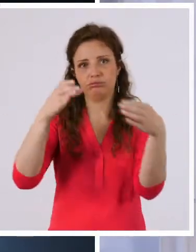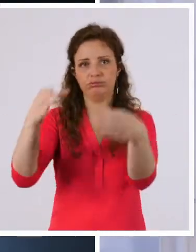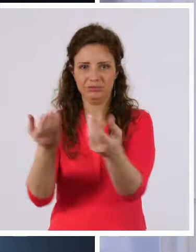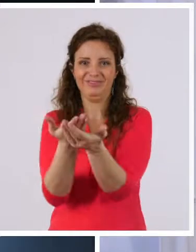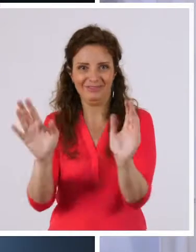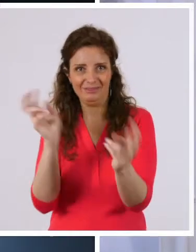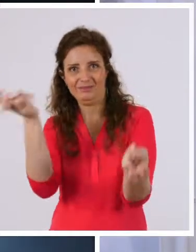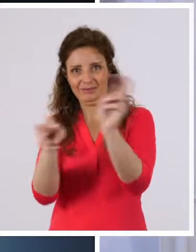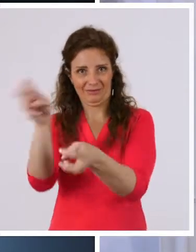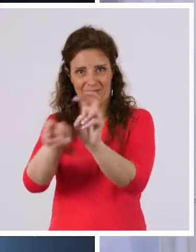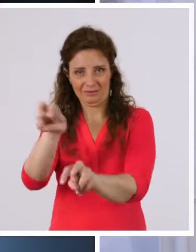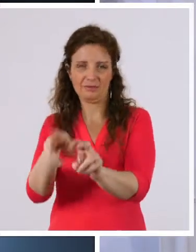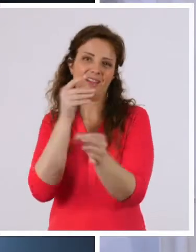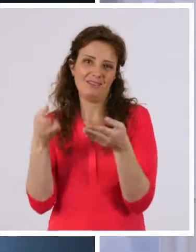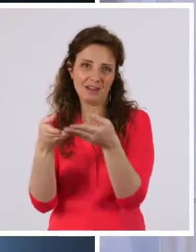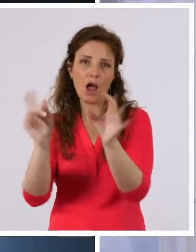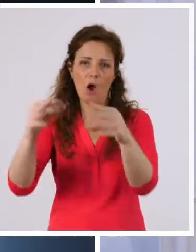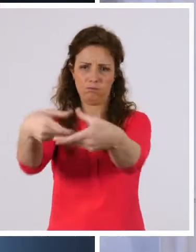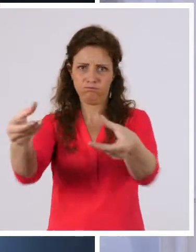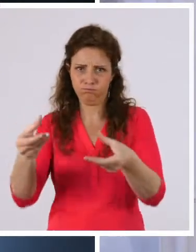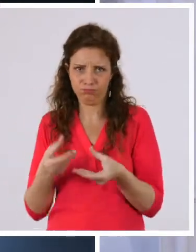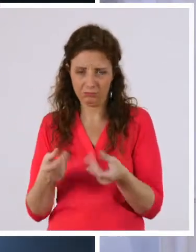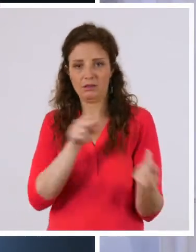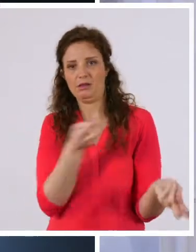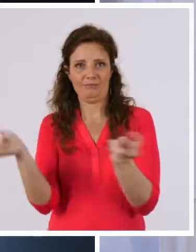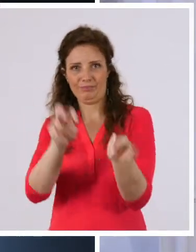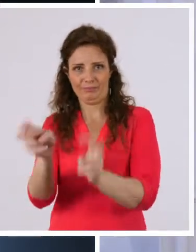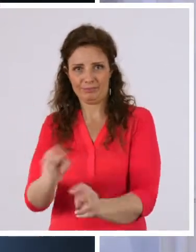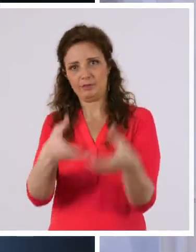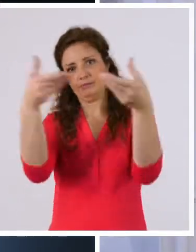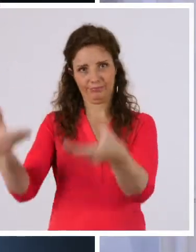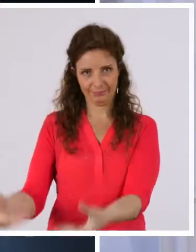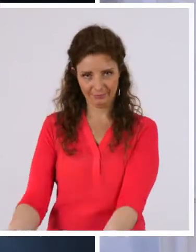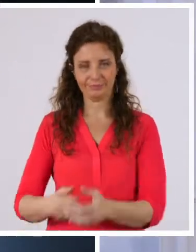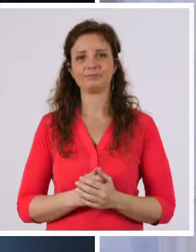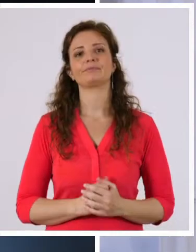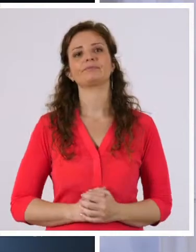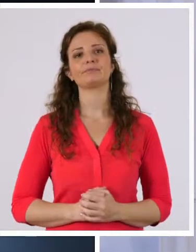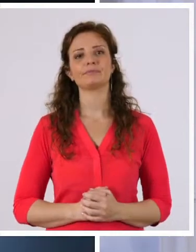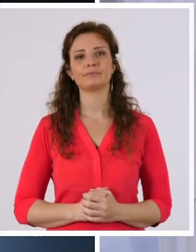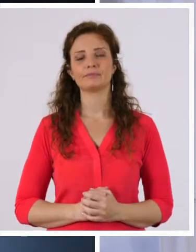dei mezzi di salvataggio, ovvero alle lance e zattere di salvataggio.